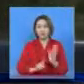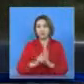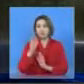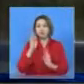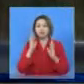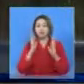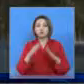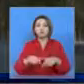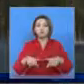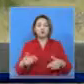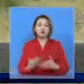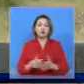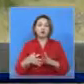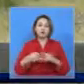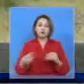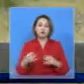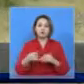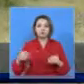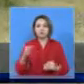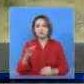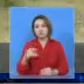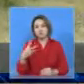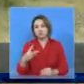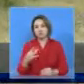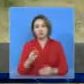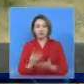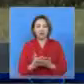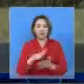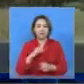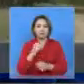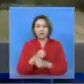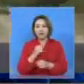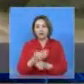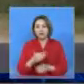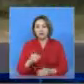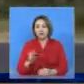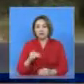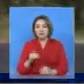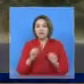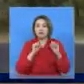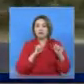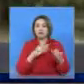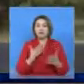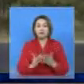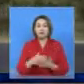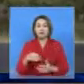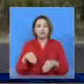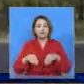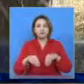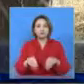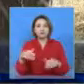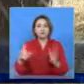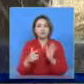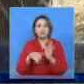зеленый пояс общей площадью 404 гектаров. Промышленными предприятиями в зонах санитарной охраны высажено около 7